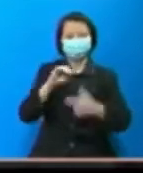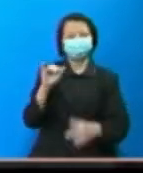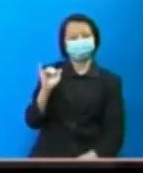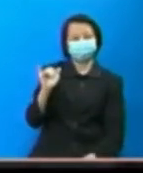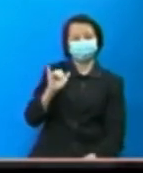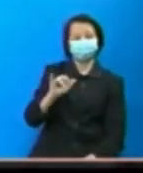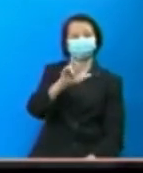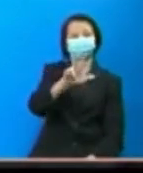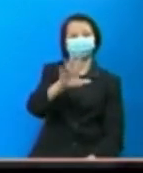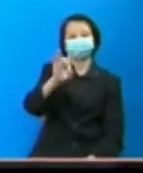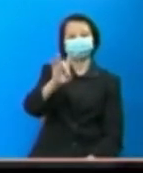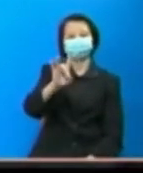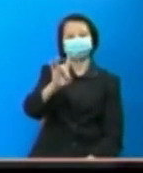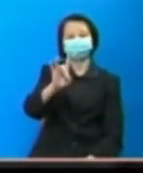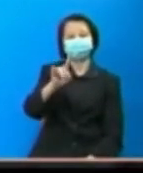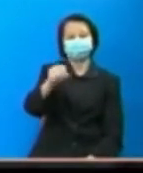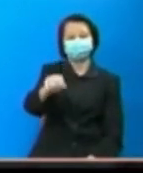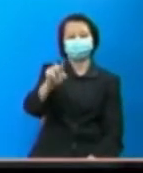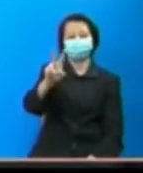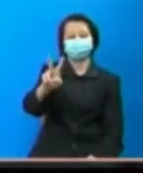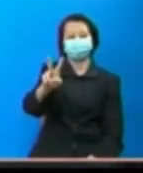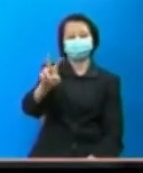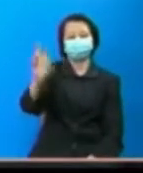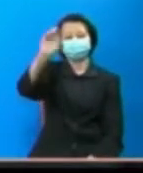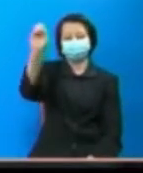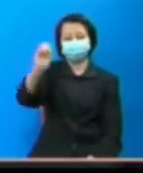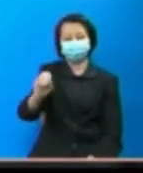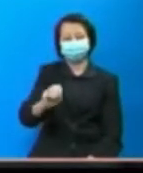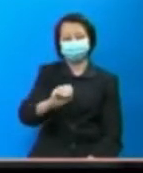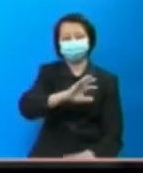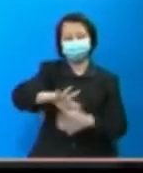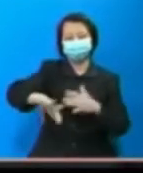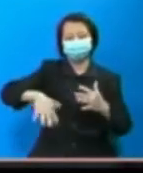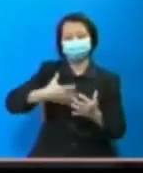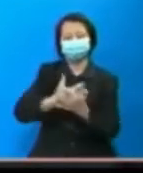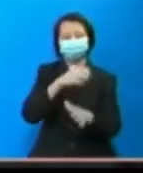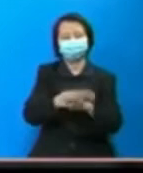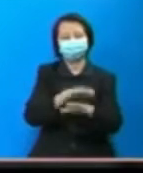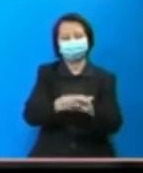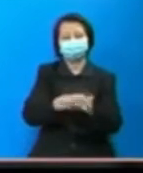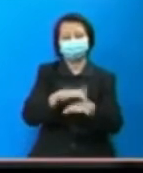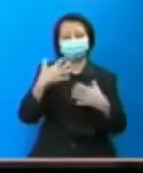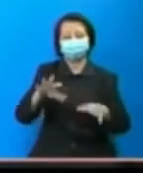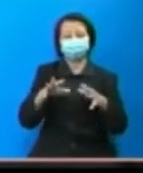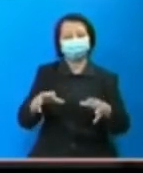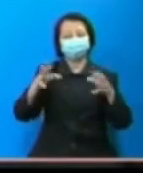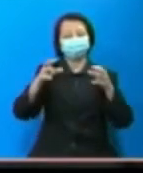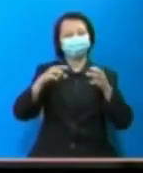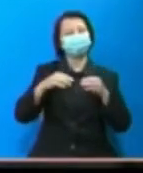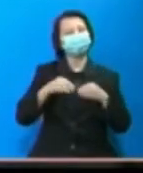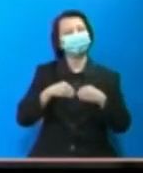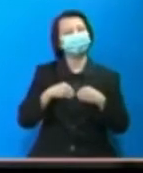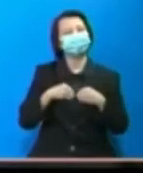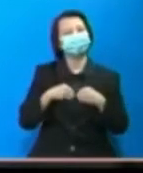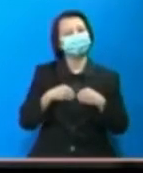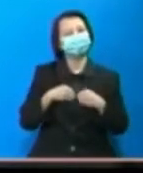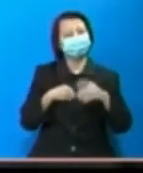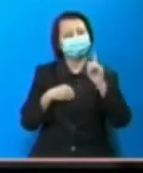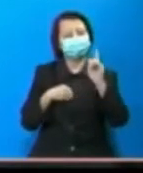bersamaan dengan 38 kepulauan 200 keseluruhan populasi telah menerima sekurang-kurangnya